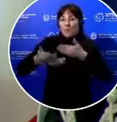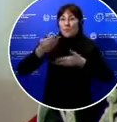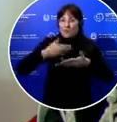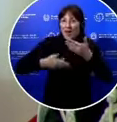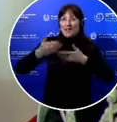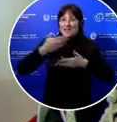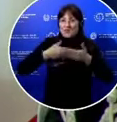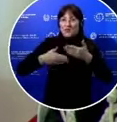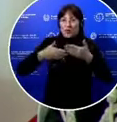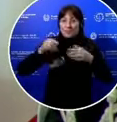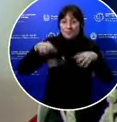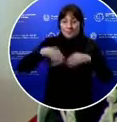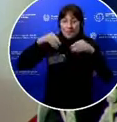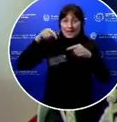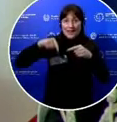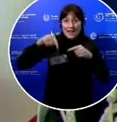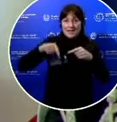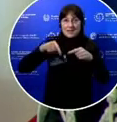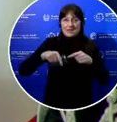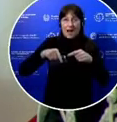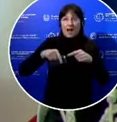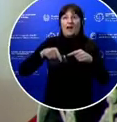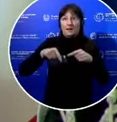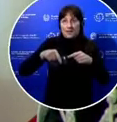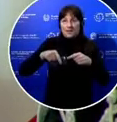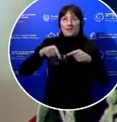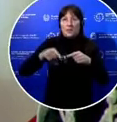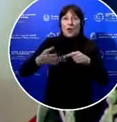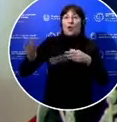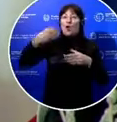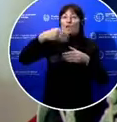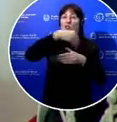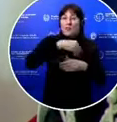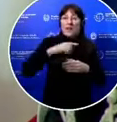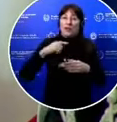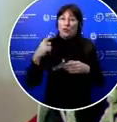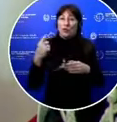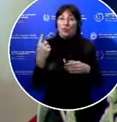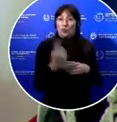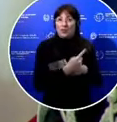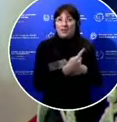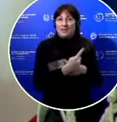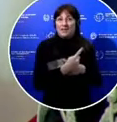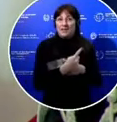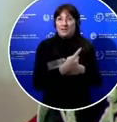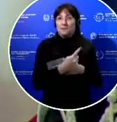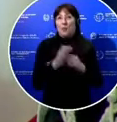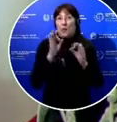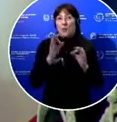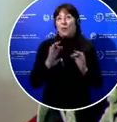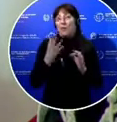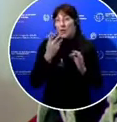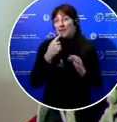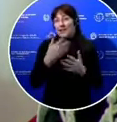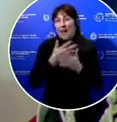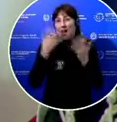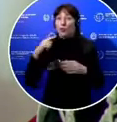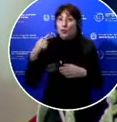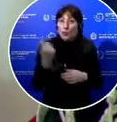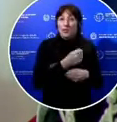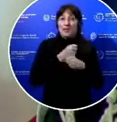processo partecipativo e trasparente che ha visto il coinvolgimento di tutti, vorrei sottolinearlo, di tutti i